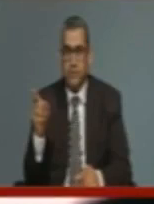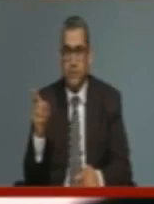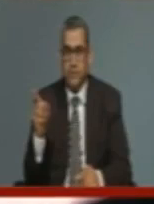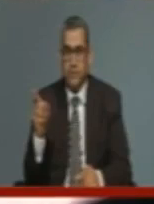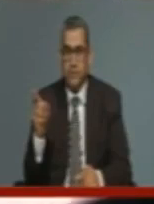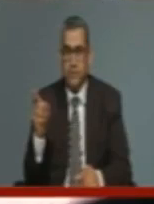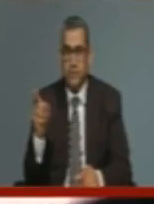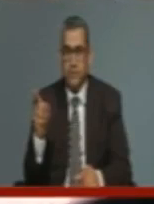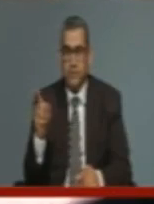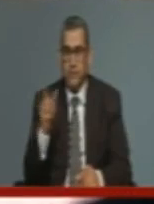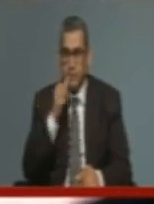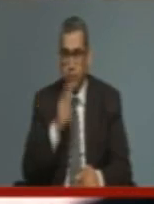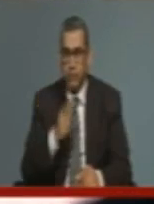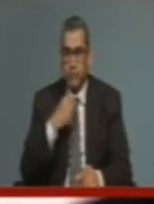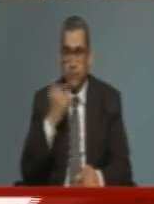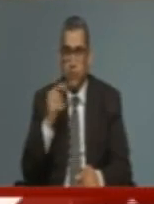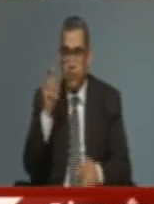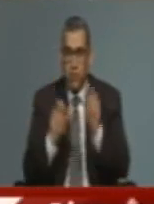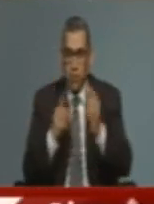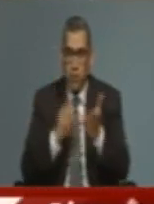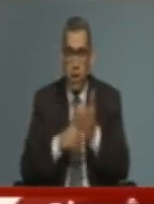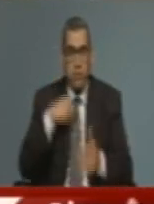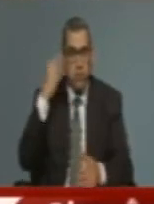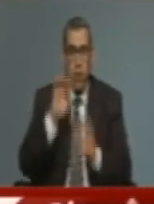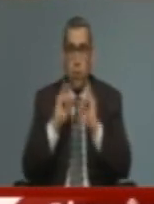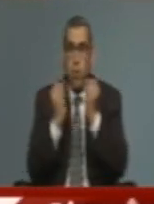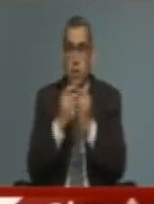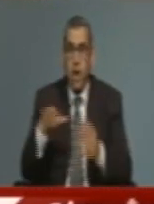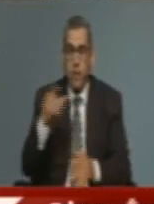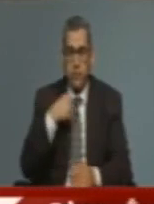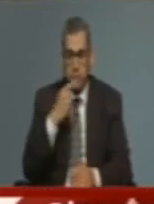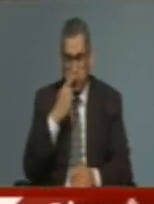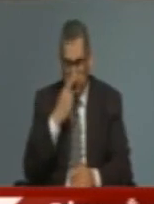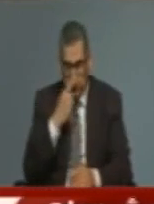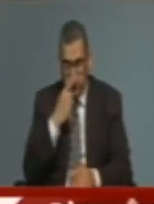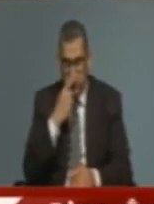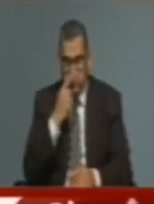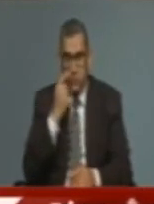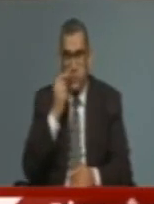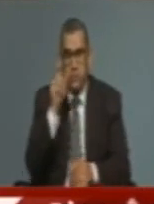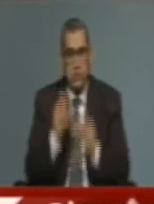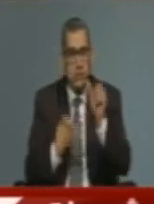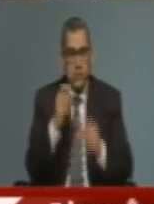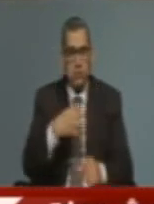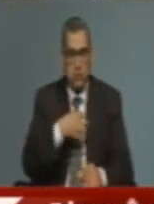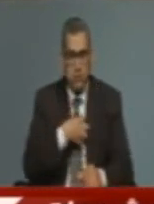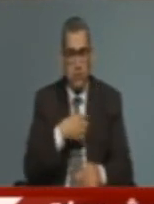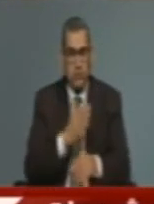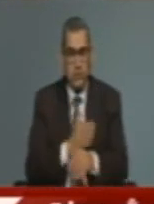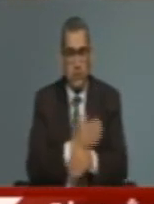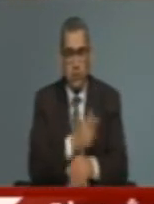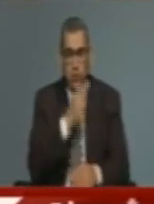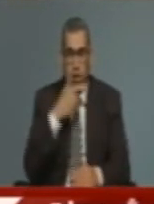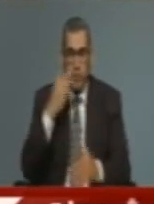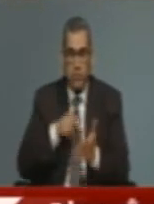بيقاسوا. وعمر المجتمع اللي يرضى ان ناسه تقاسي وما يجريش عليهم